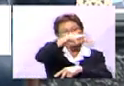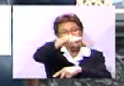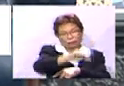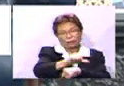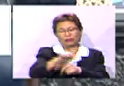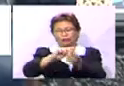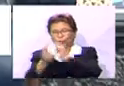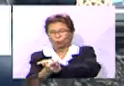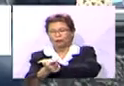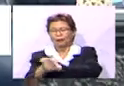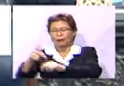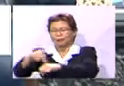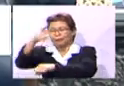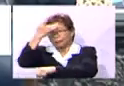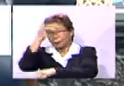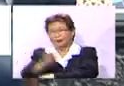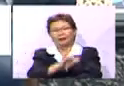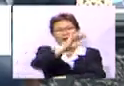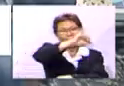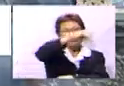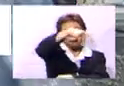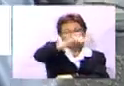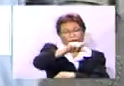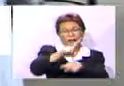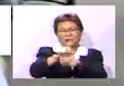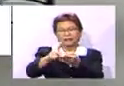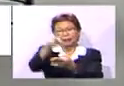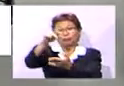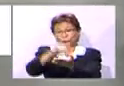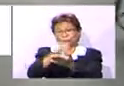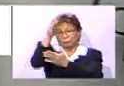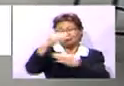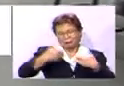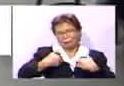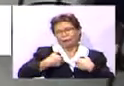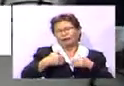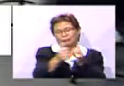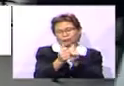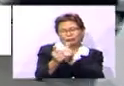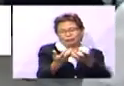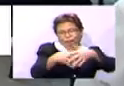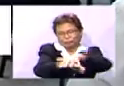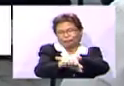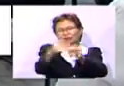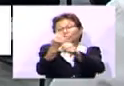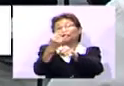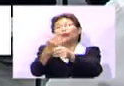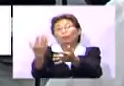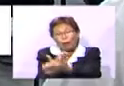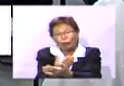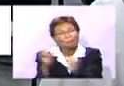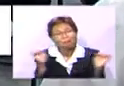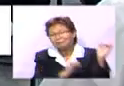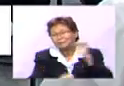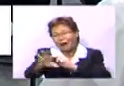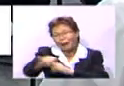status kepada Permata pintar ipgd kampus terlibat akan wujud secara sama dengan institusi baharu Dan Tiada